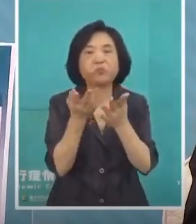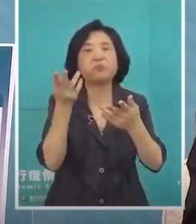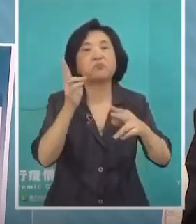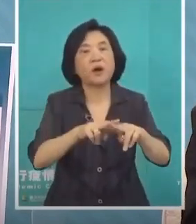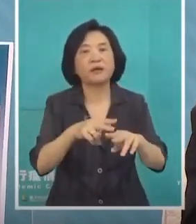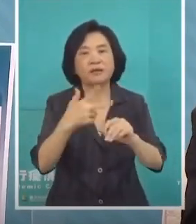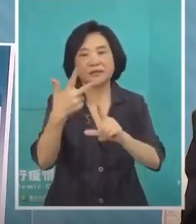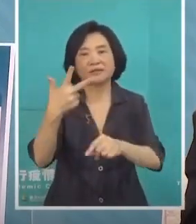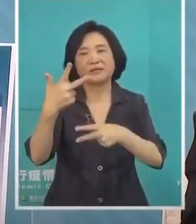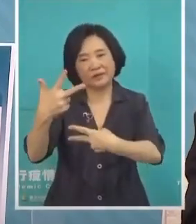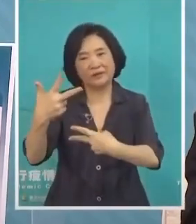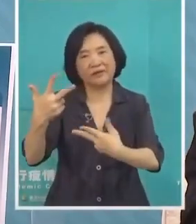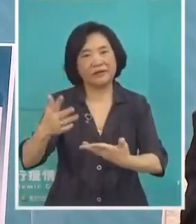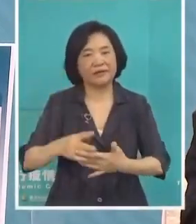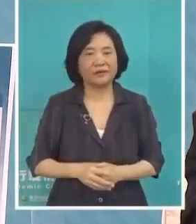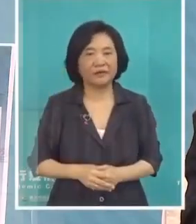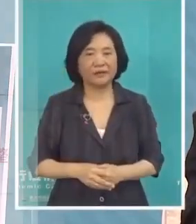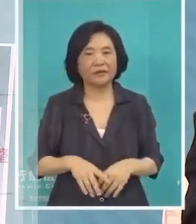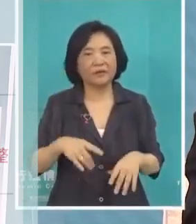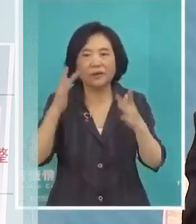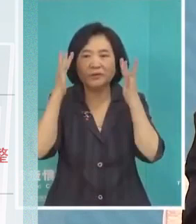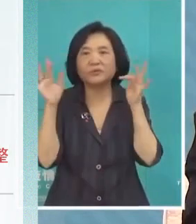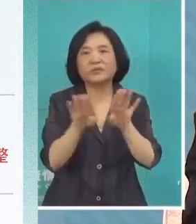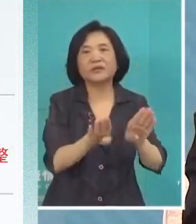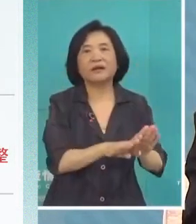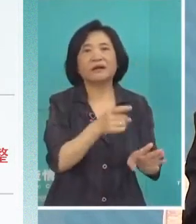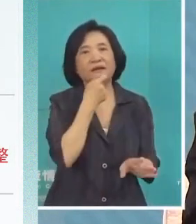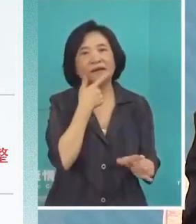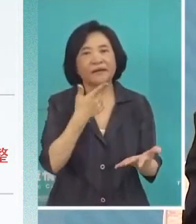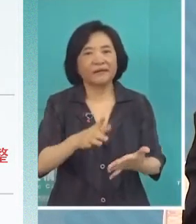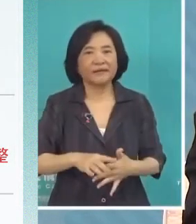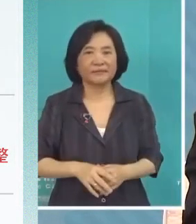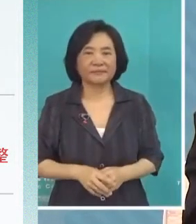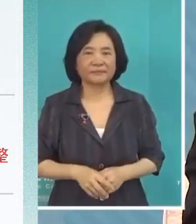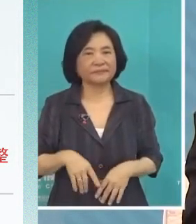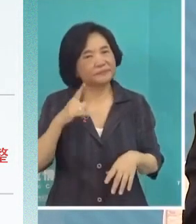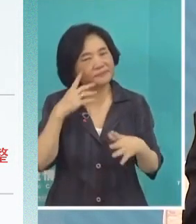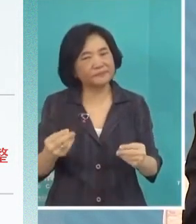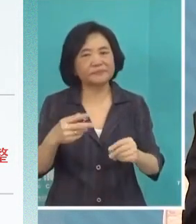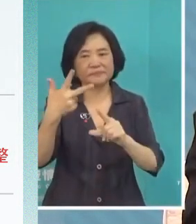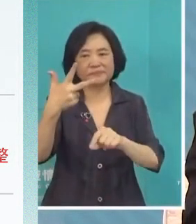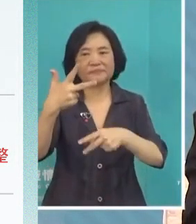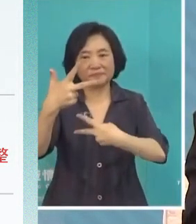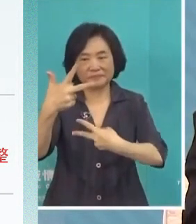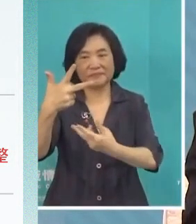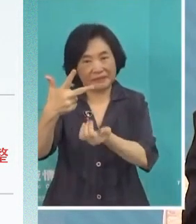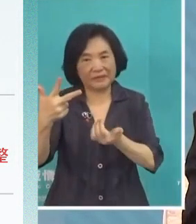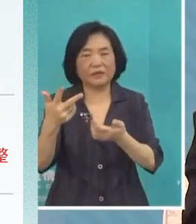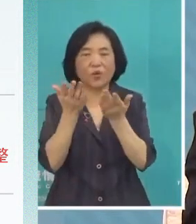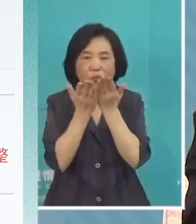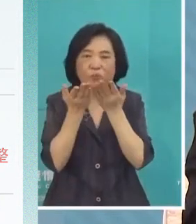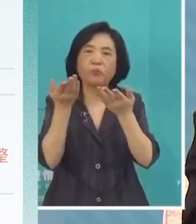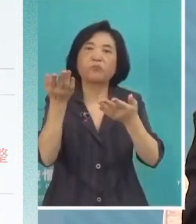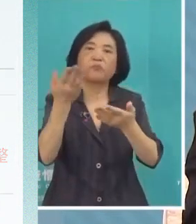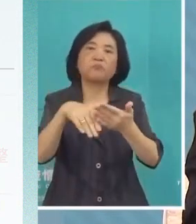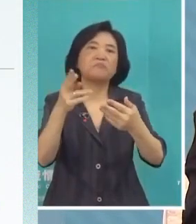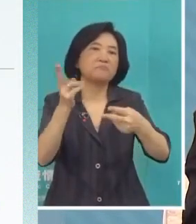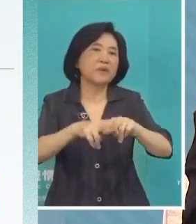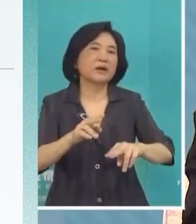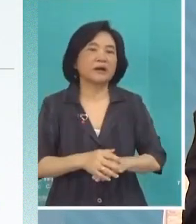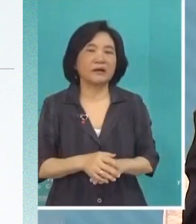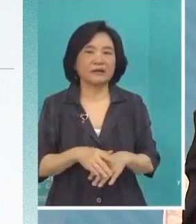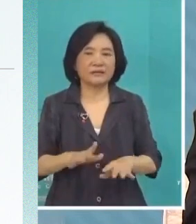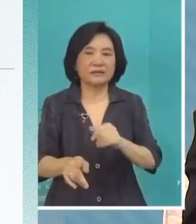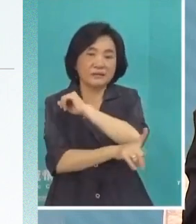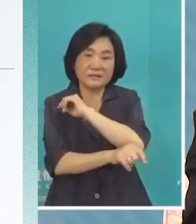看那就是直接到暑假去的了。所以我们就停课到7月2号。那这个学期的期末考大概也